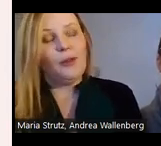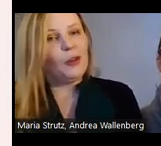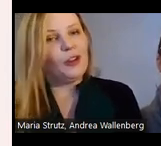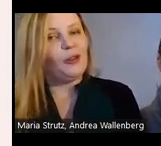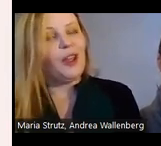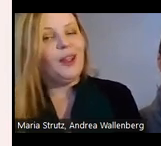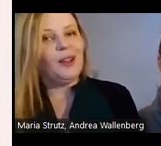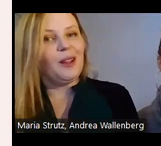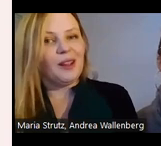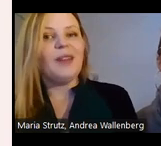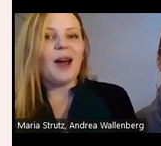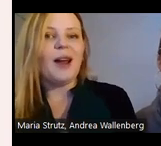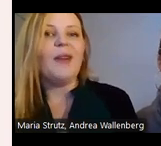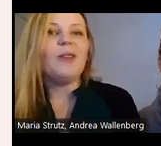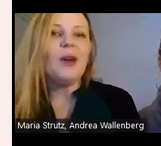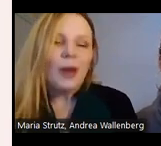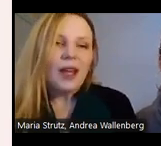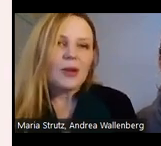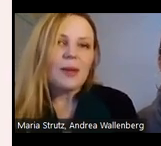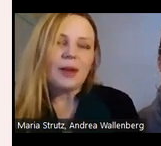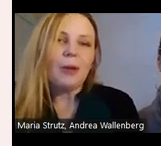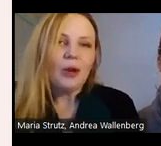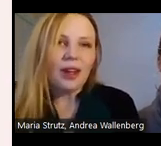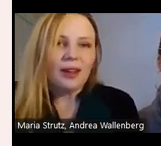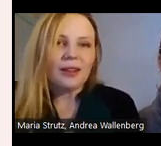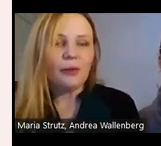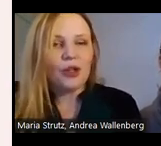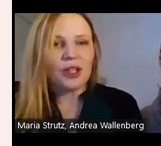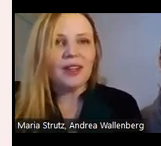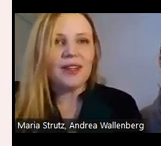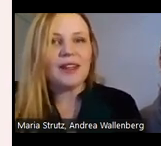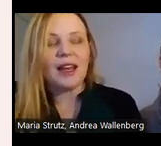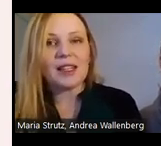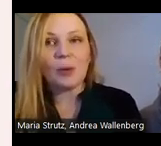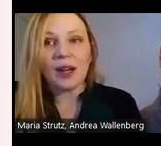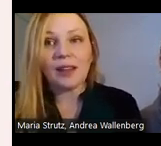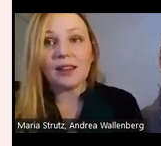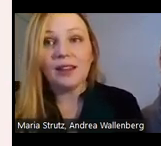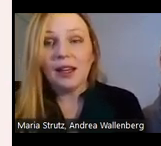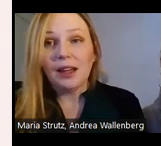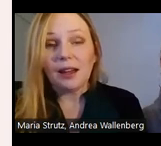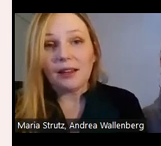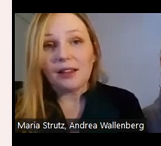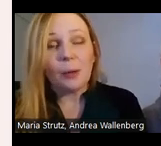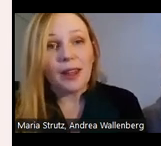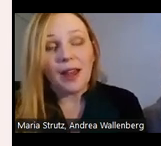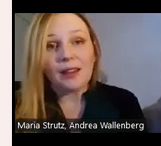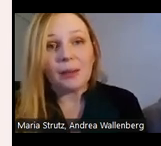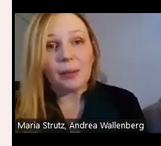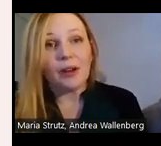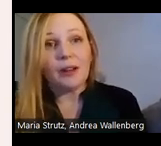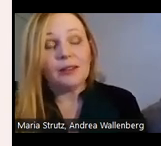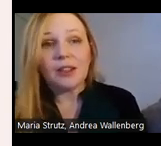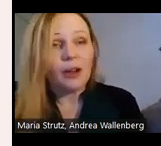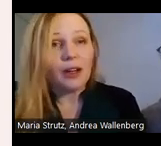Och då vill vi återigen lyfta det här att det sker så himla mycket den första tiden gällande språket. Att språk är